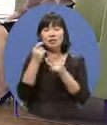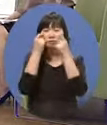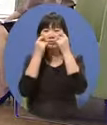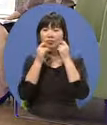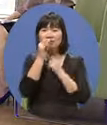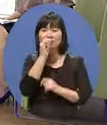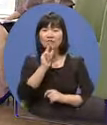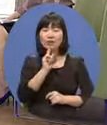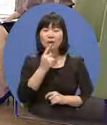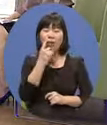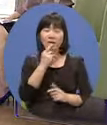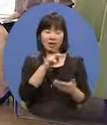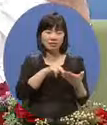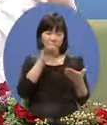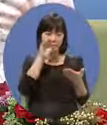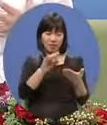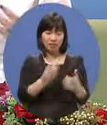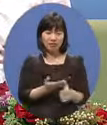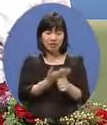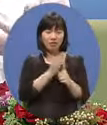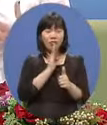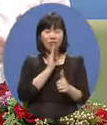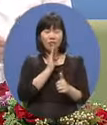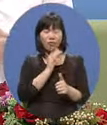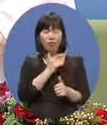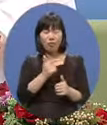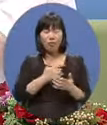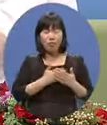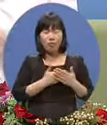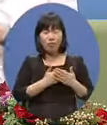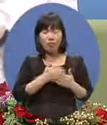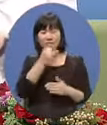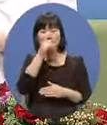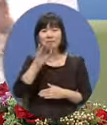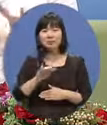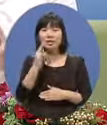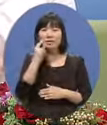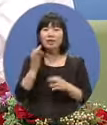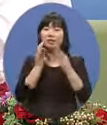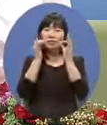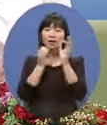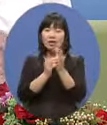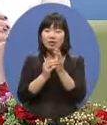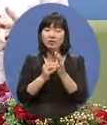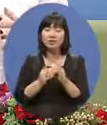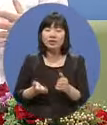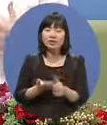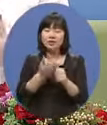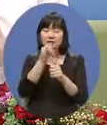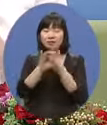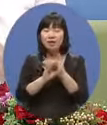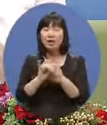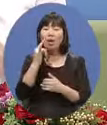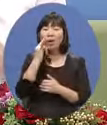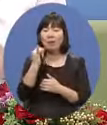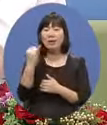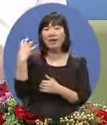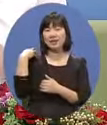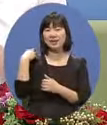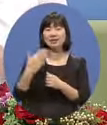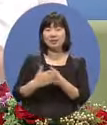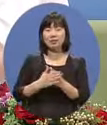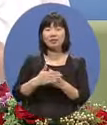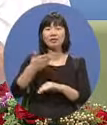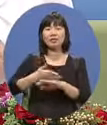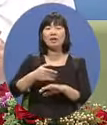이렇게 지금 엄마가 있는 걸 보니까 네. 키우느라고 너무 가슴도 저리고 했겠지만 네. 이렇게 엄마가 노력하고 또 키우면 그래도 엄마에게 해줘서